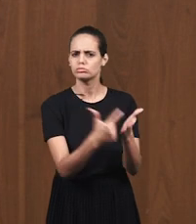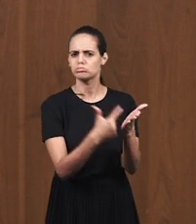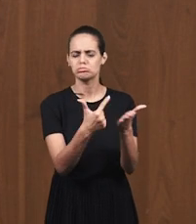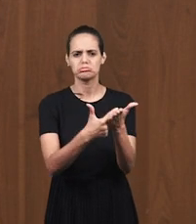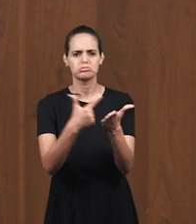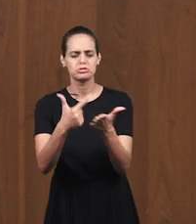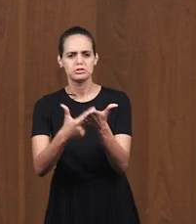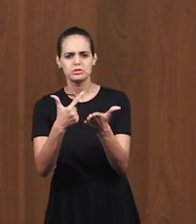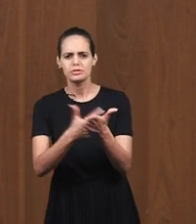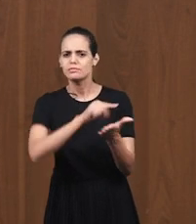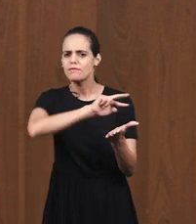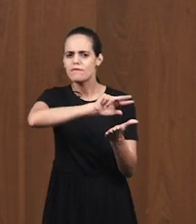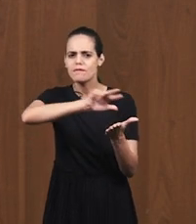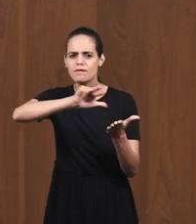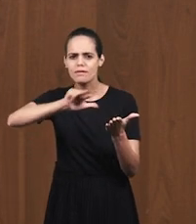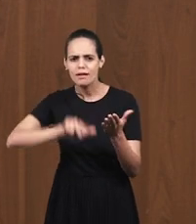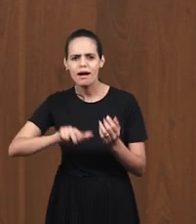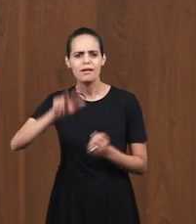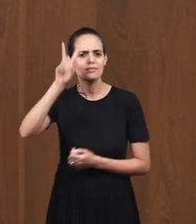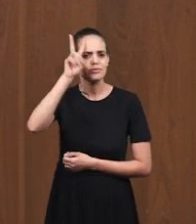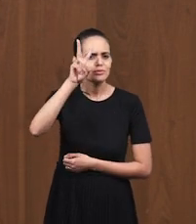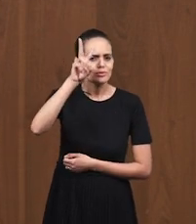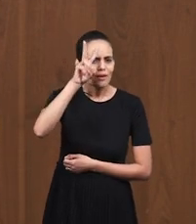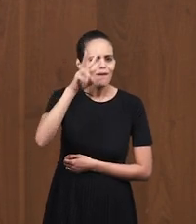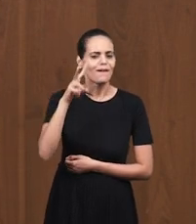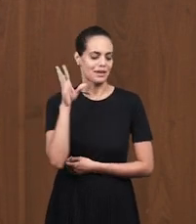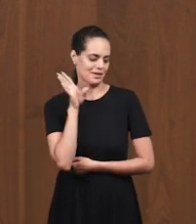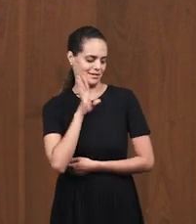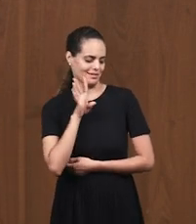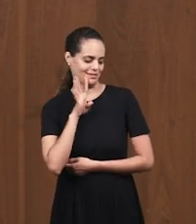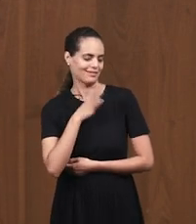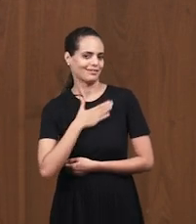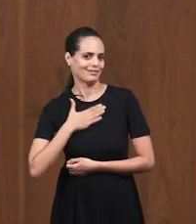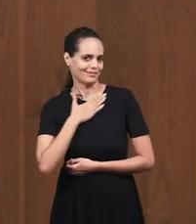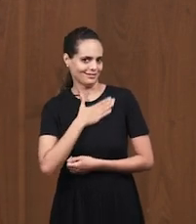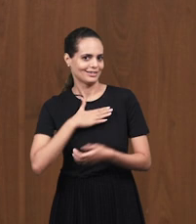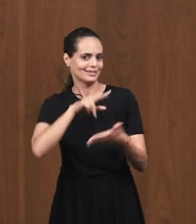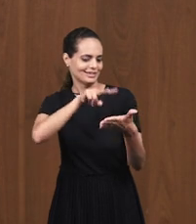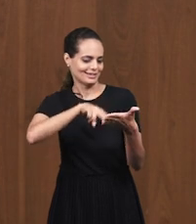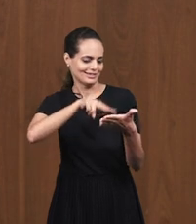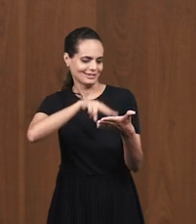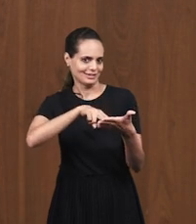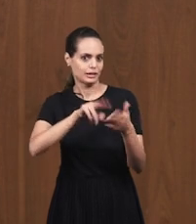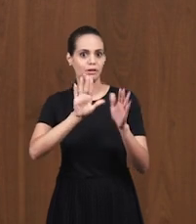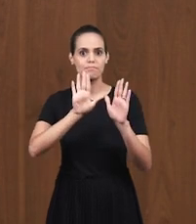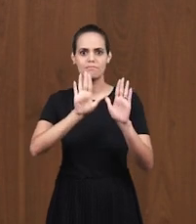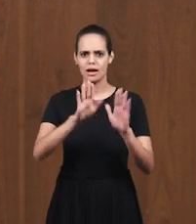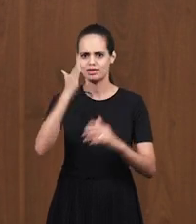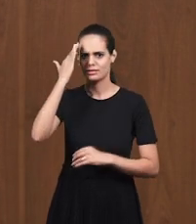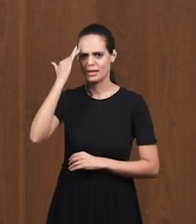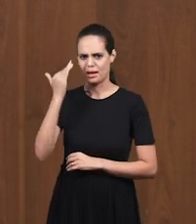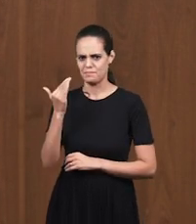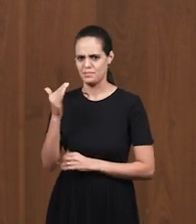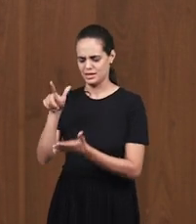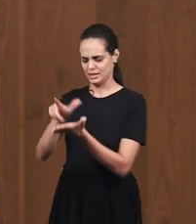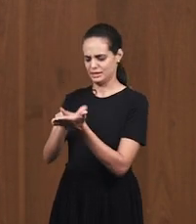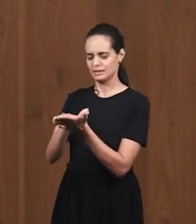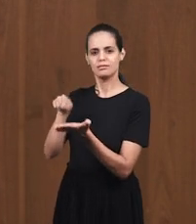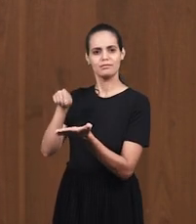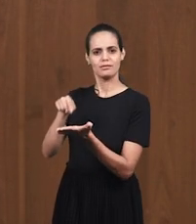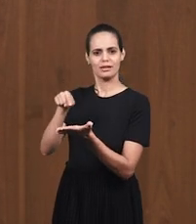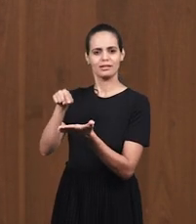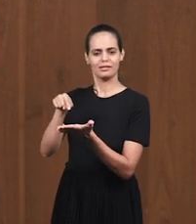другие книги дома, много историй, которые вы любите читать, но знайте, эта книга здесь,